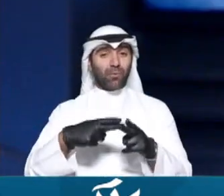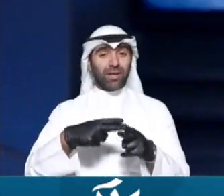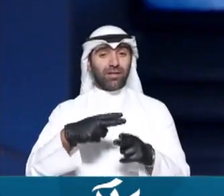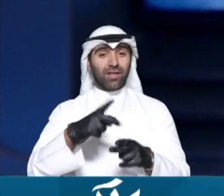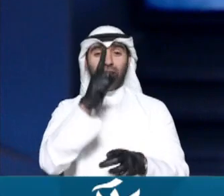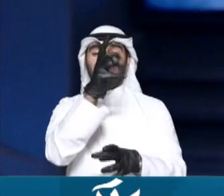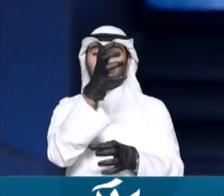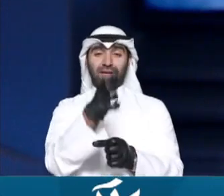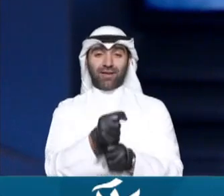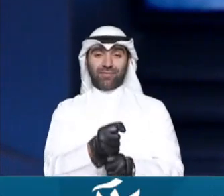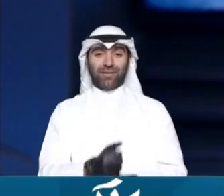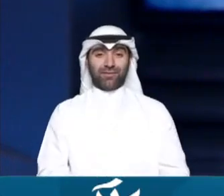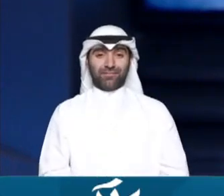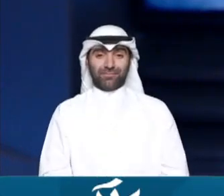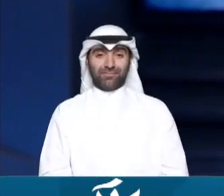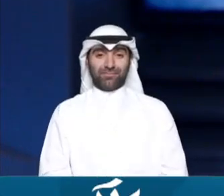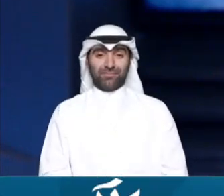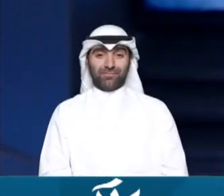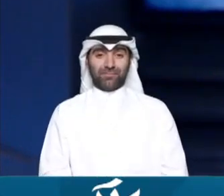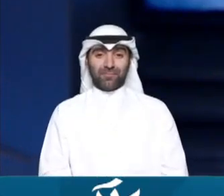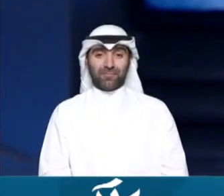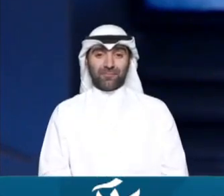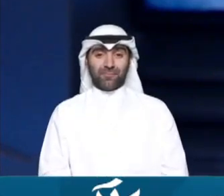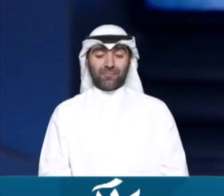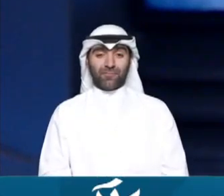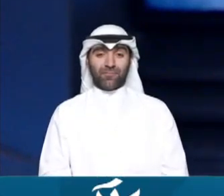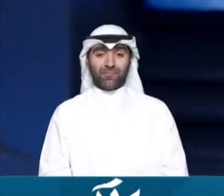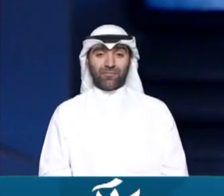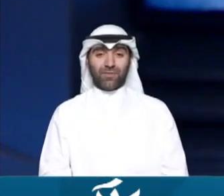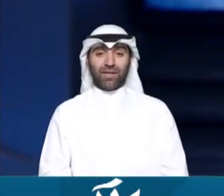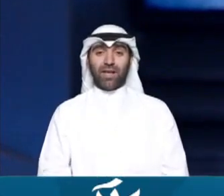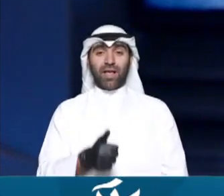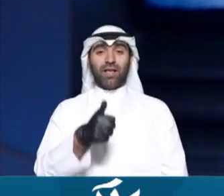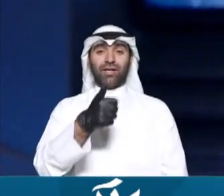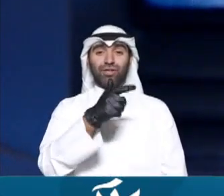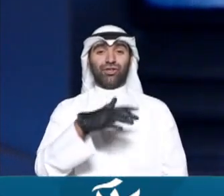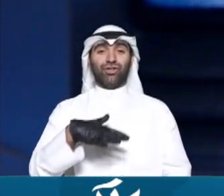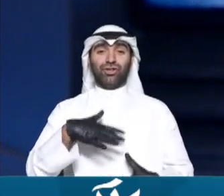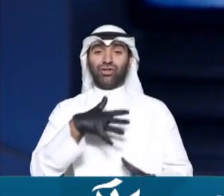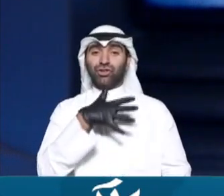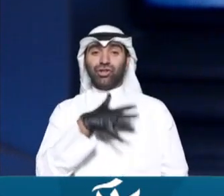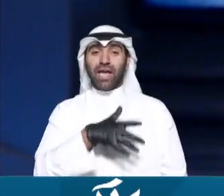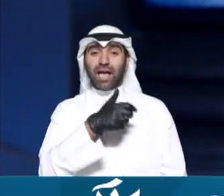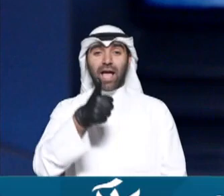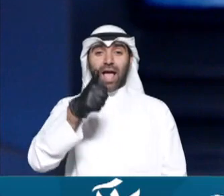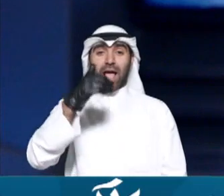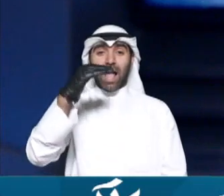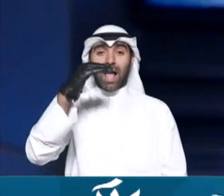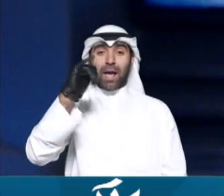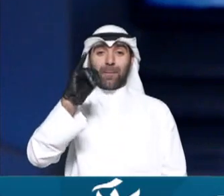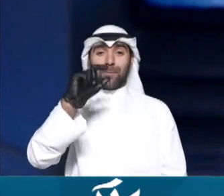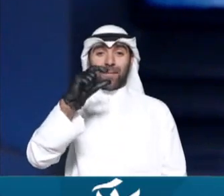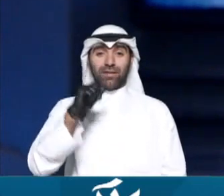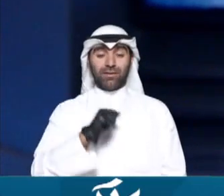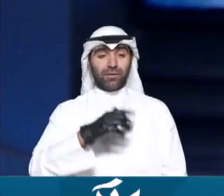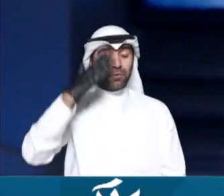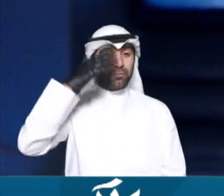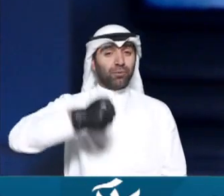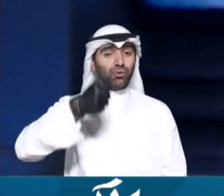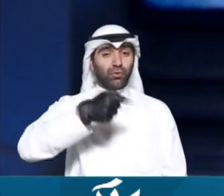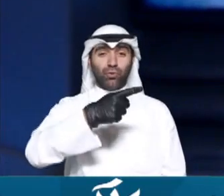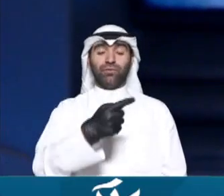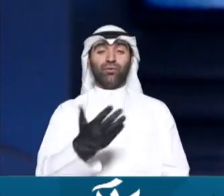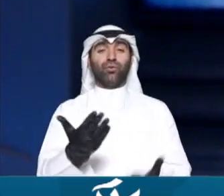إحنا ننتهز فرصة وجودك اليوم، يعني واشتهر عنك الدعاء اليوم يعني أهل الكويت،